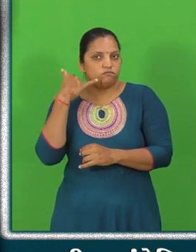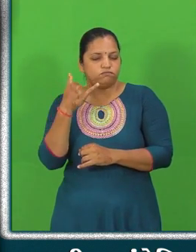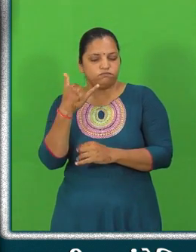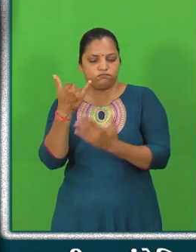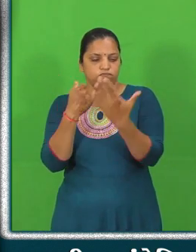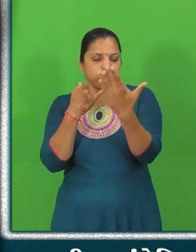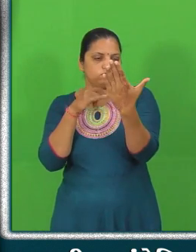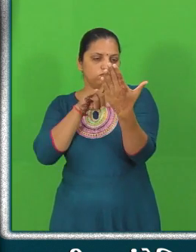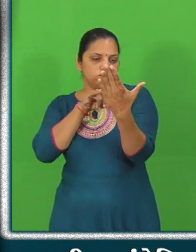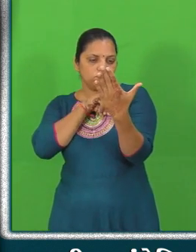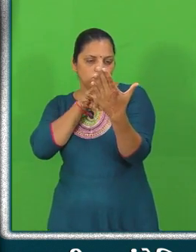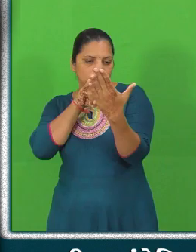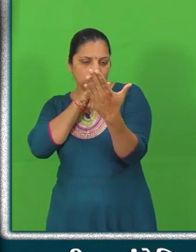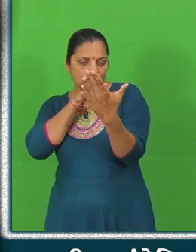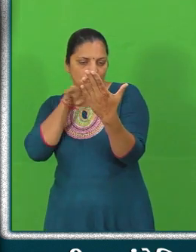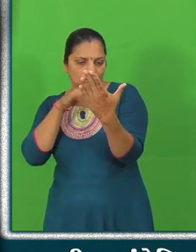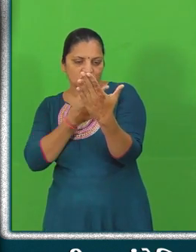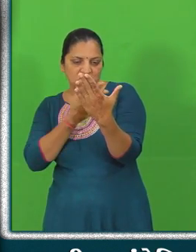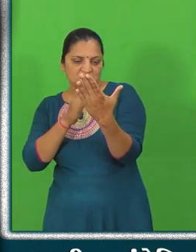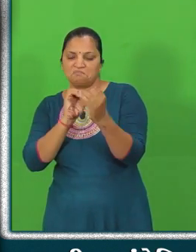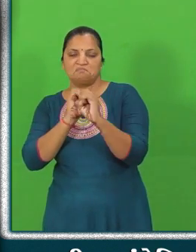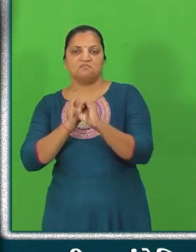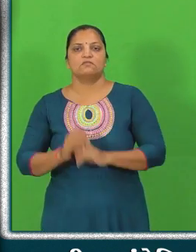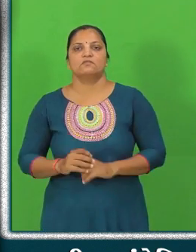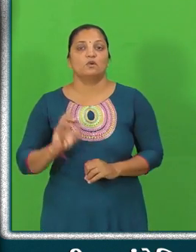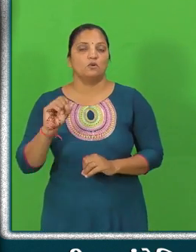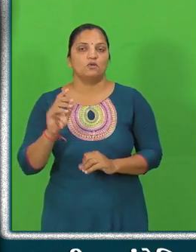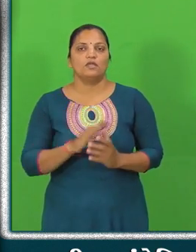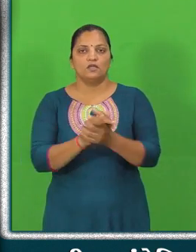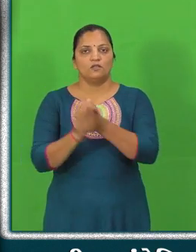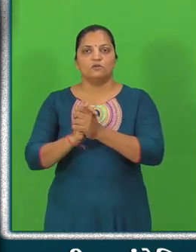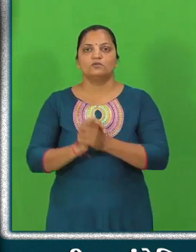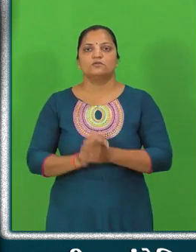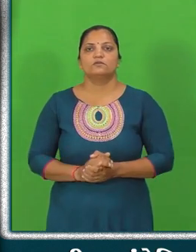स्पष्ट नहीं देखाई शकतो। ओके तो हवे मित्रों